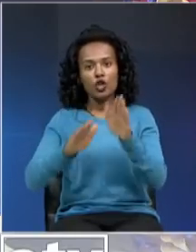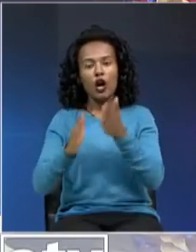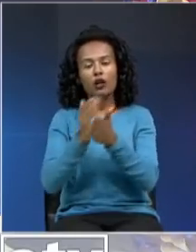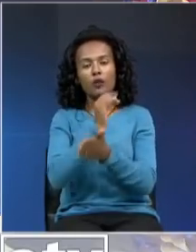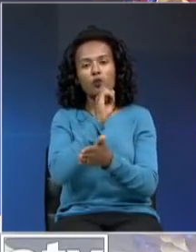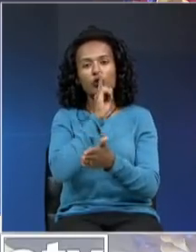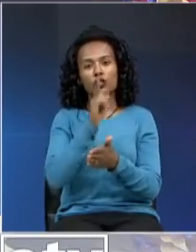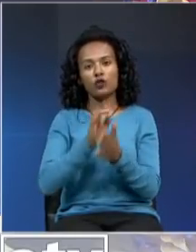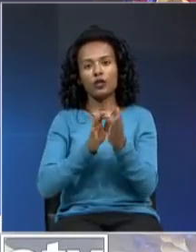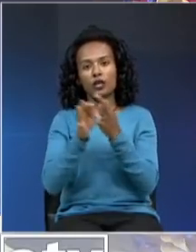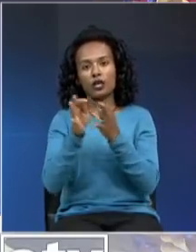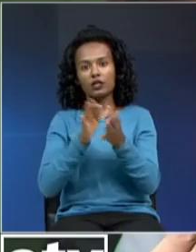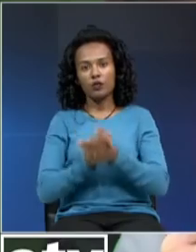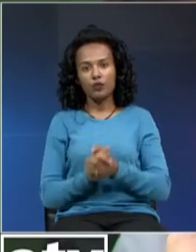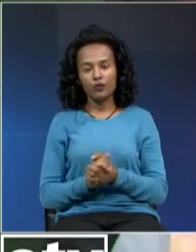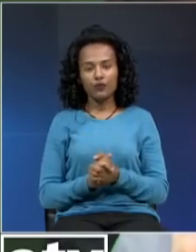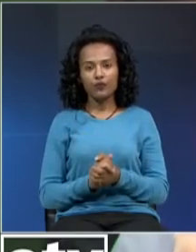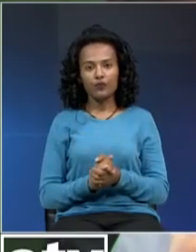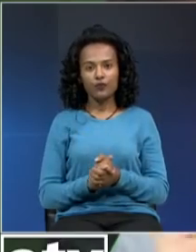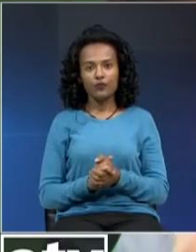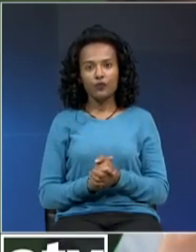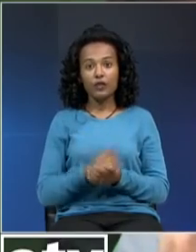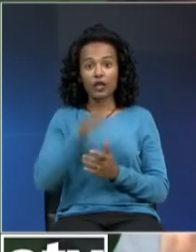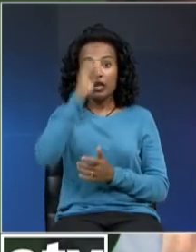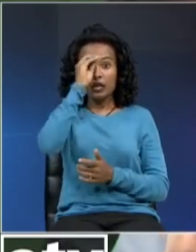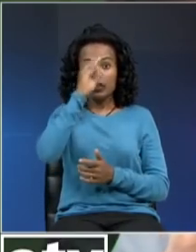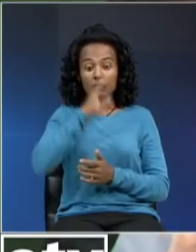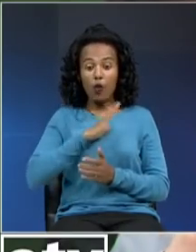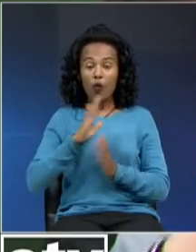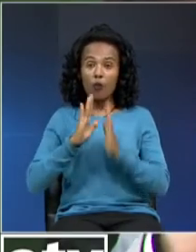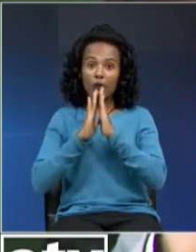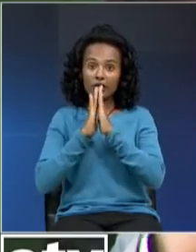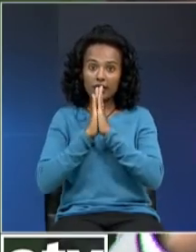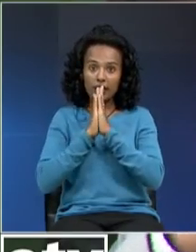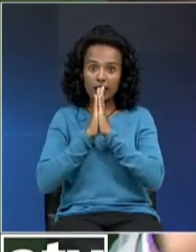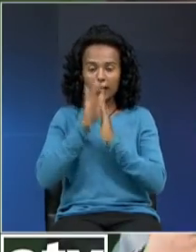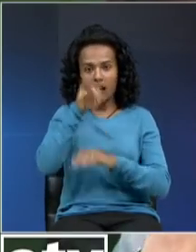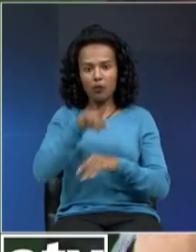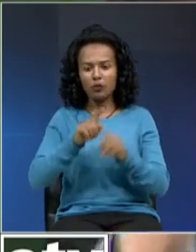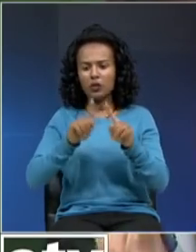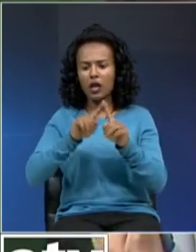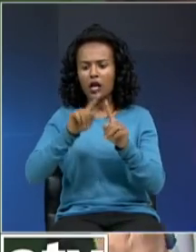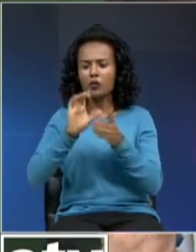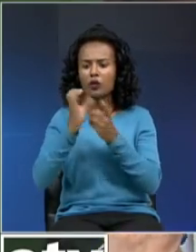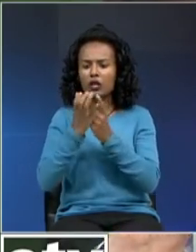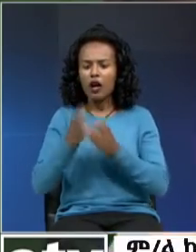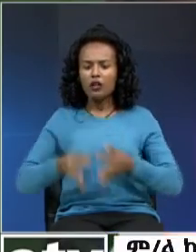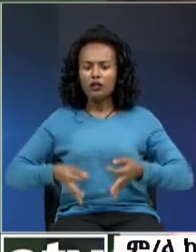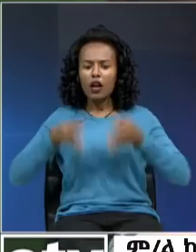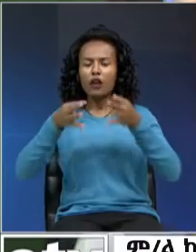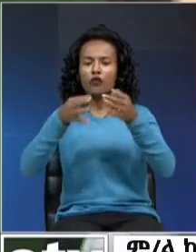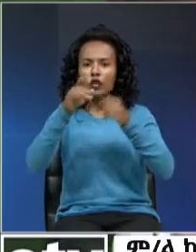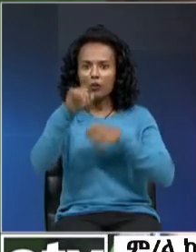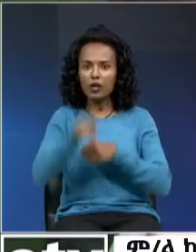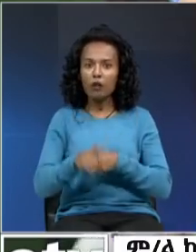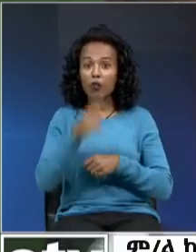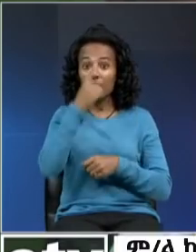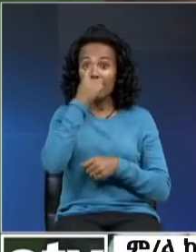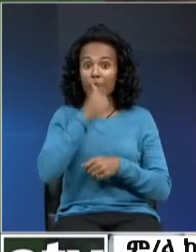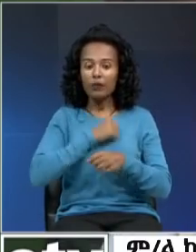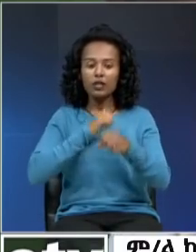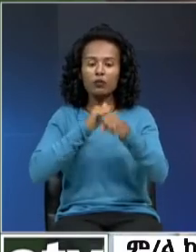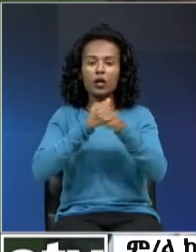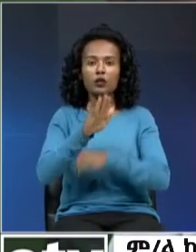ነው የተገለጸው። ሰው መጸለይ ያለበት በተለያየ መልኩ ሊተላለፉ የሚገቡ የእምነት